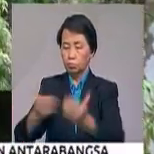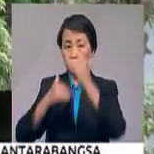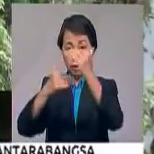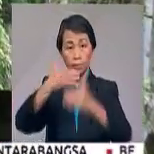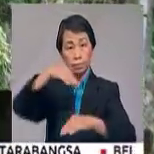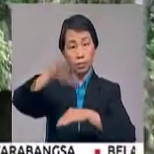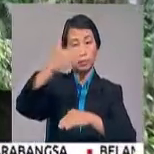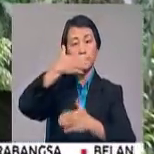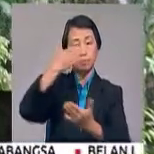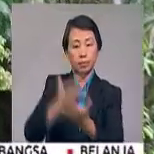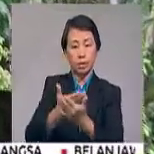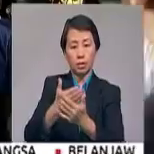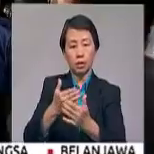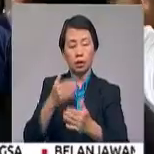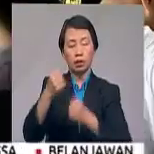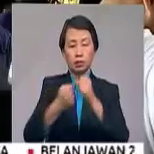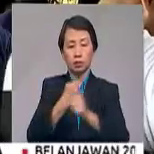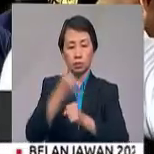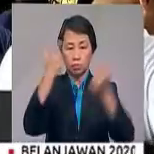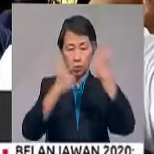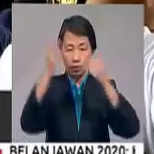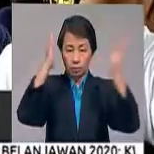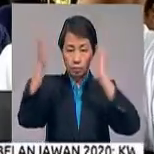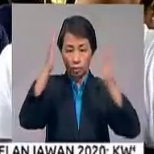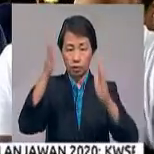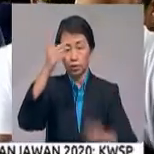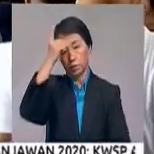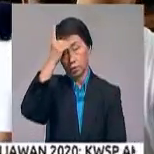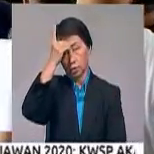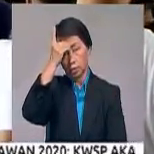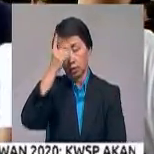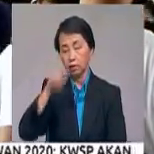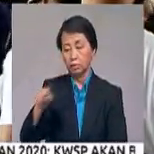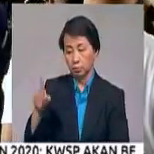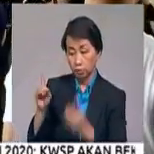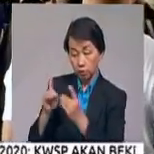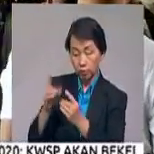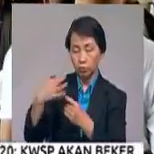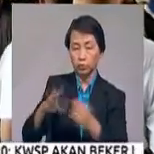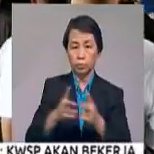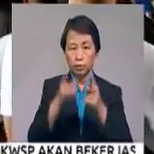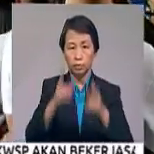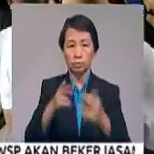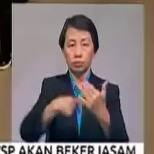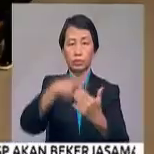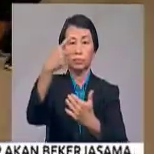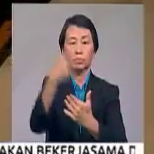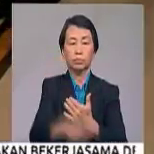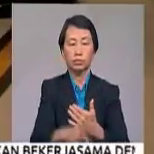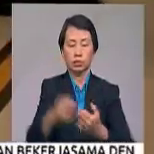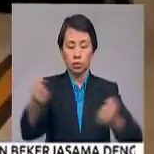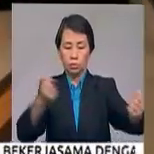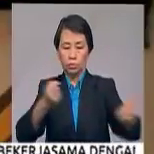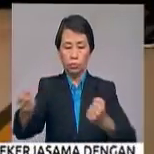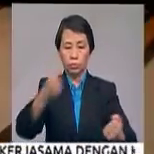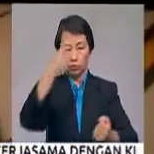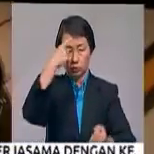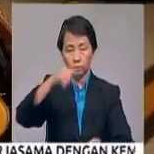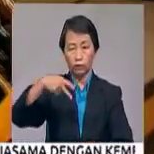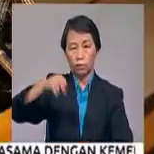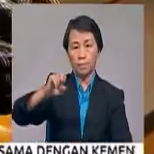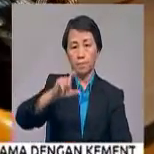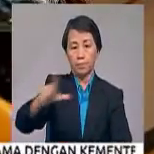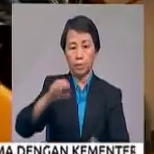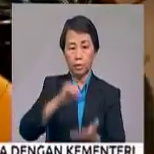baik menjelang Tahun Melawat Malaysia. Datuk Muhammadin Ketapi ditemui selepas melancarkan program Drive for Paul di